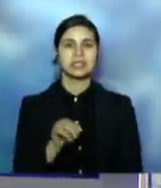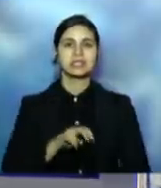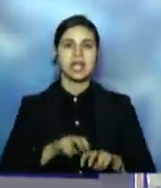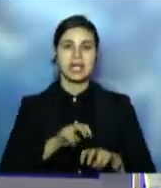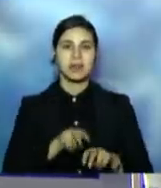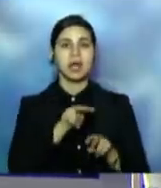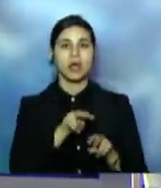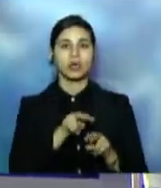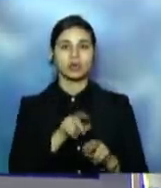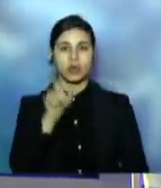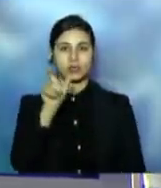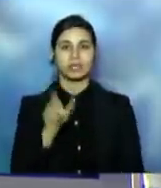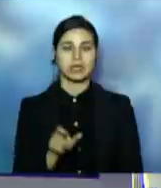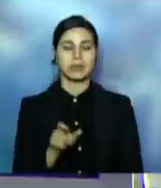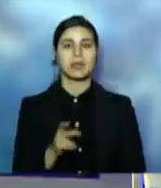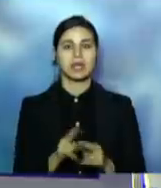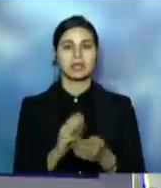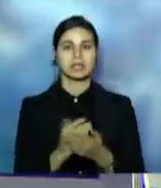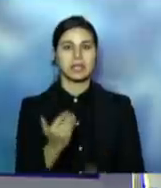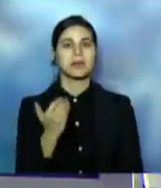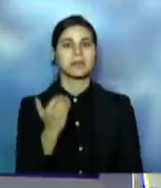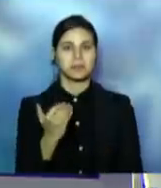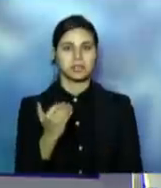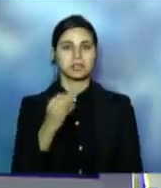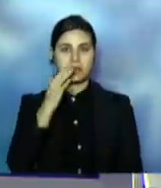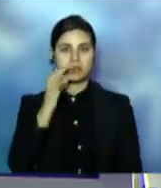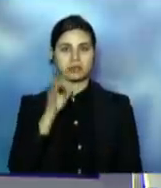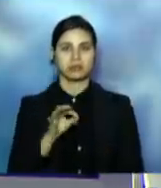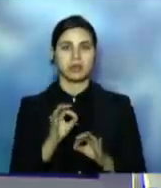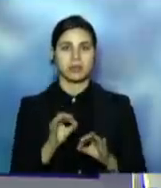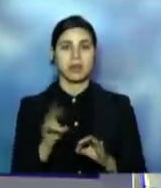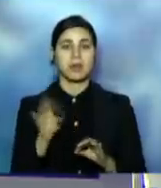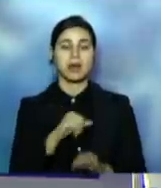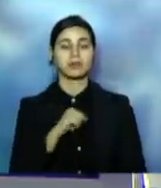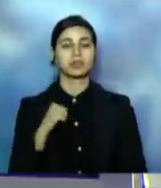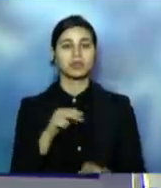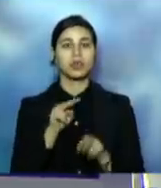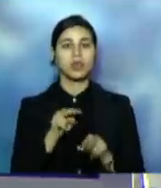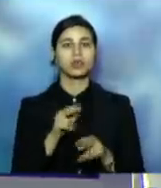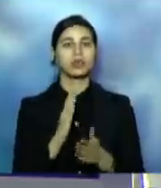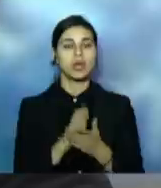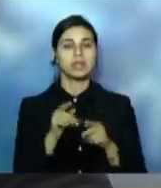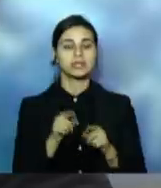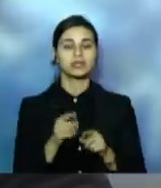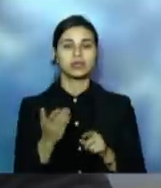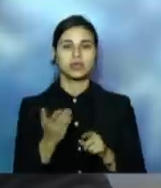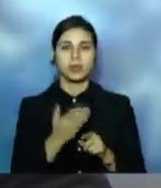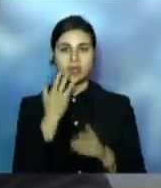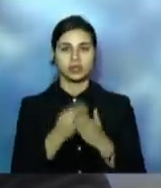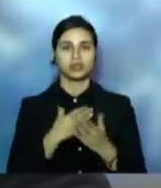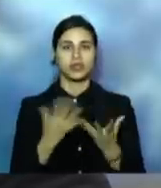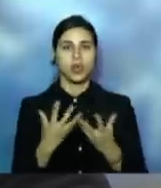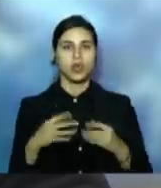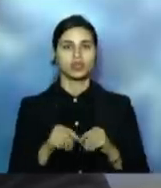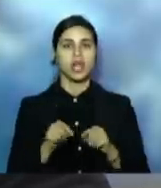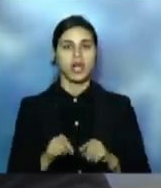ექიმი აკონტროლებს სიტუაციას, ეს არის მისი კომპეტენციის ზონა. მაგრამ თვითკონტროლი არის ის ინსტრუმენტი, რომელიც ჩვენ